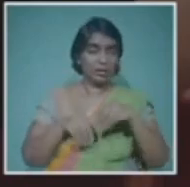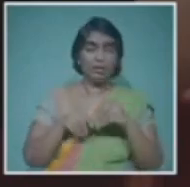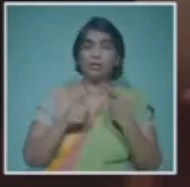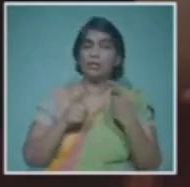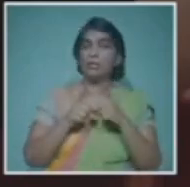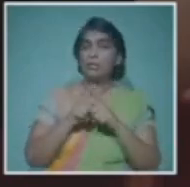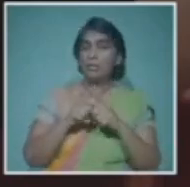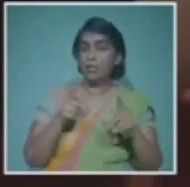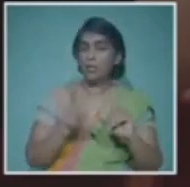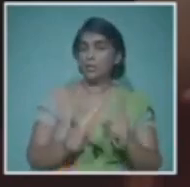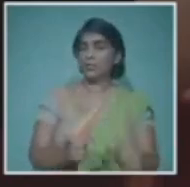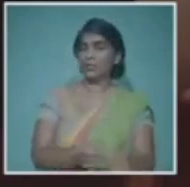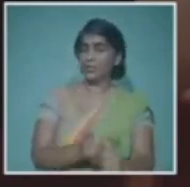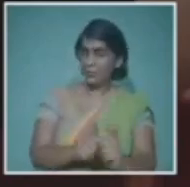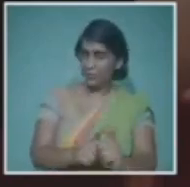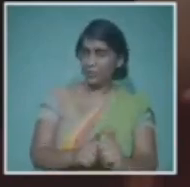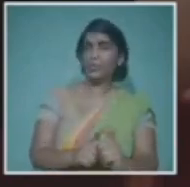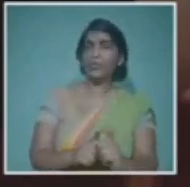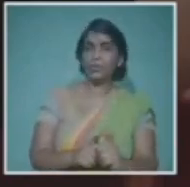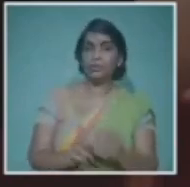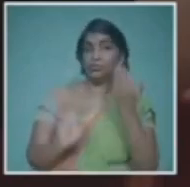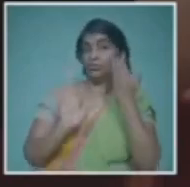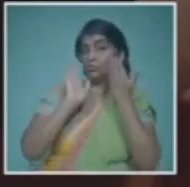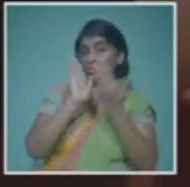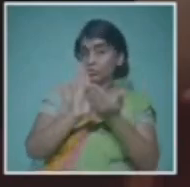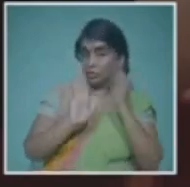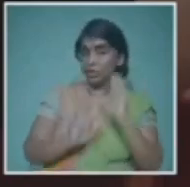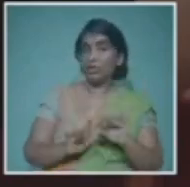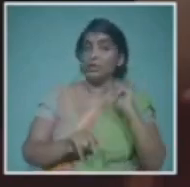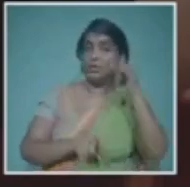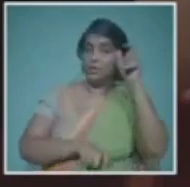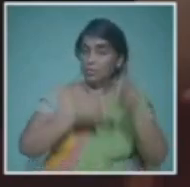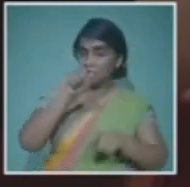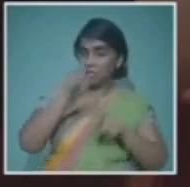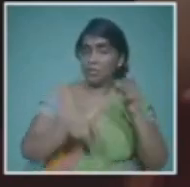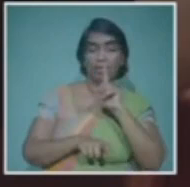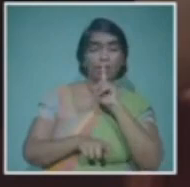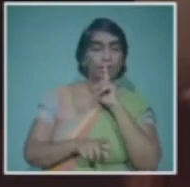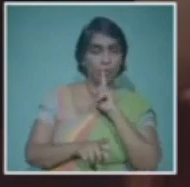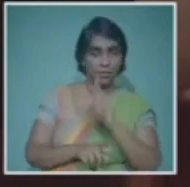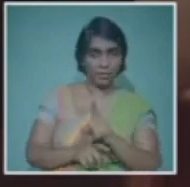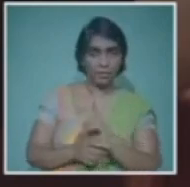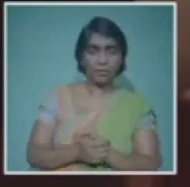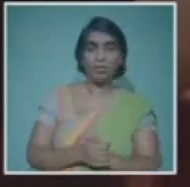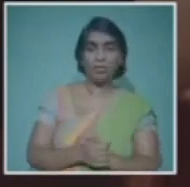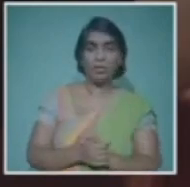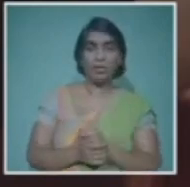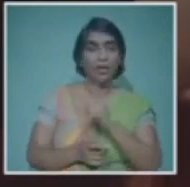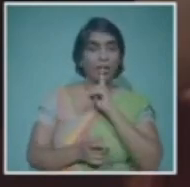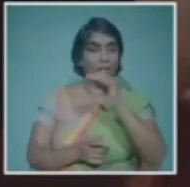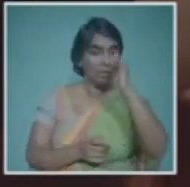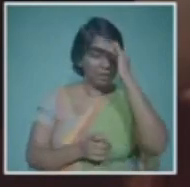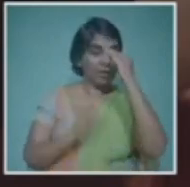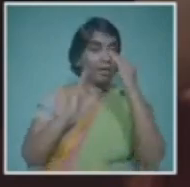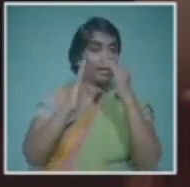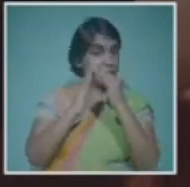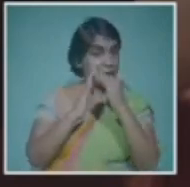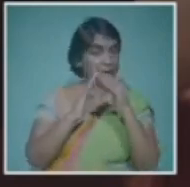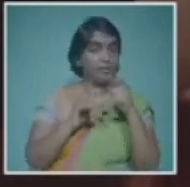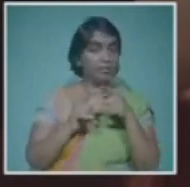භාෂාවේ ප්‍රචණ්ඩත්වය පමණක් තමන්ගේ දර්ශනය කරගත් ඇතැම් අය ඇවිත් කිව්වා කථානායකතුමාගේ ගේ